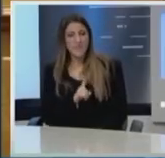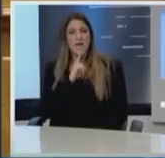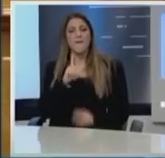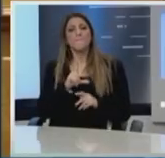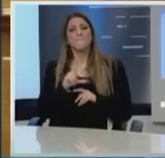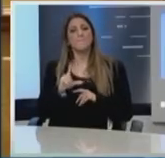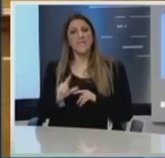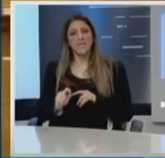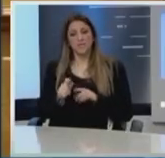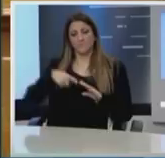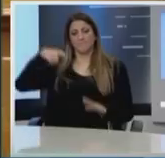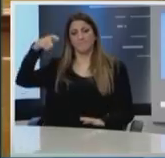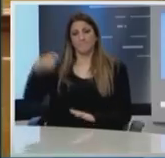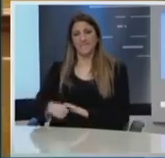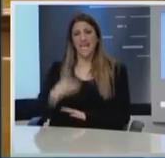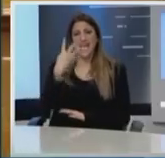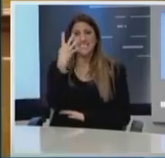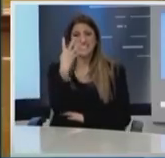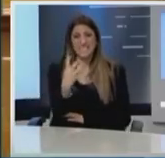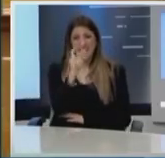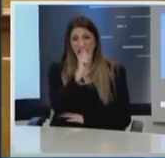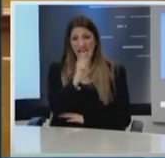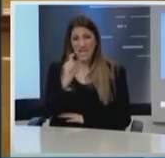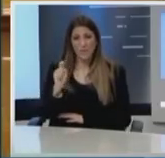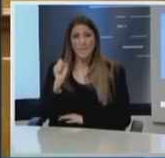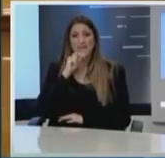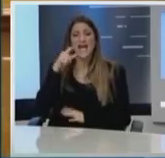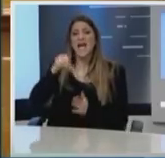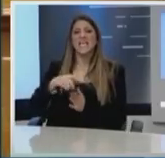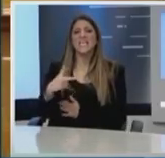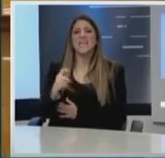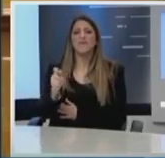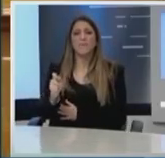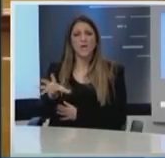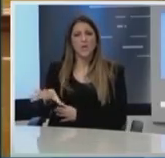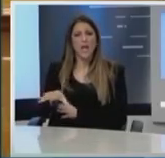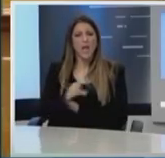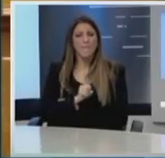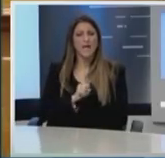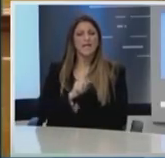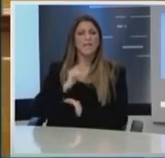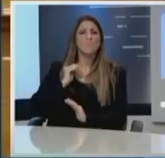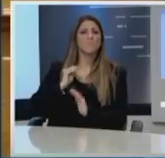και κατέβαλε 4 εκατομμύρια στο ΚΕΘΟΜΕΤ προκειμένου να πάρει το καταδίωκτο.